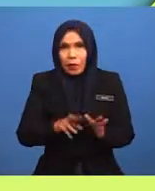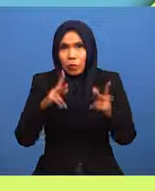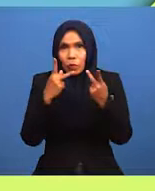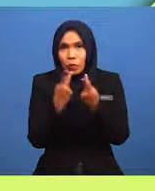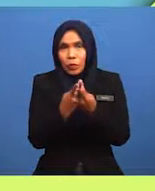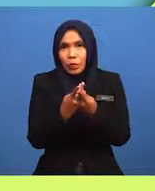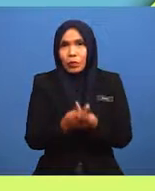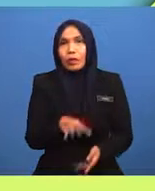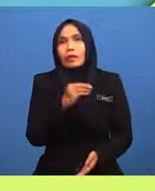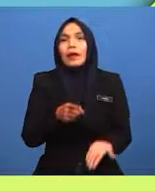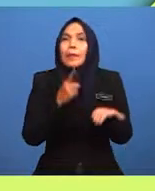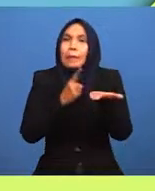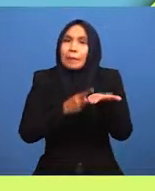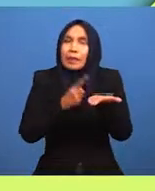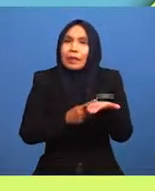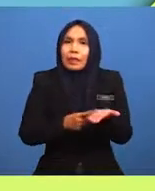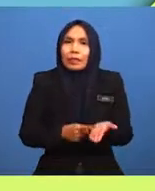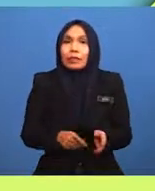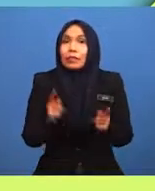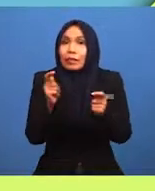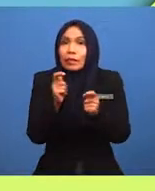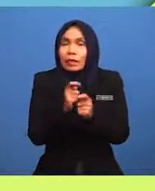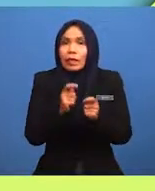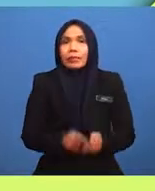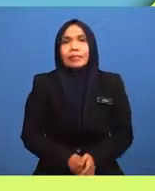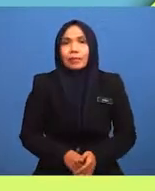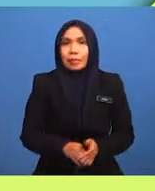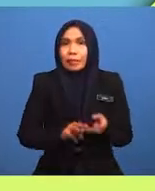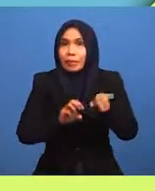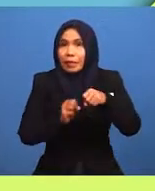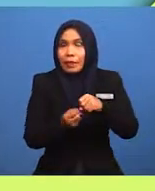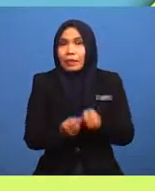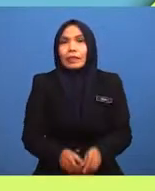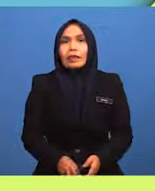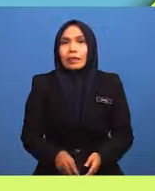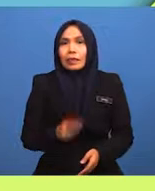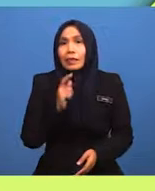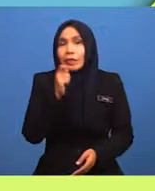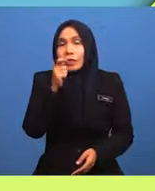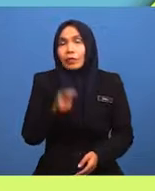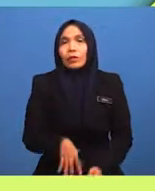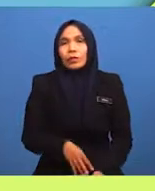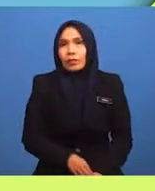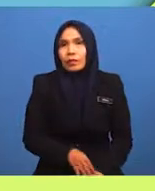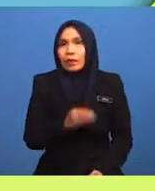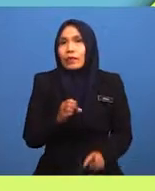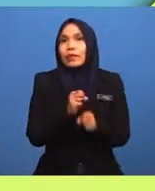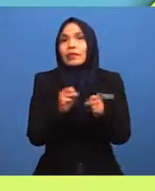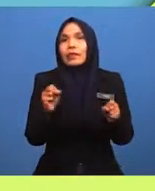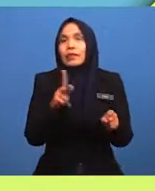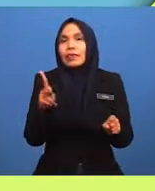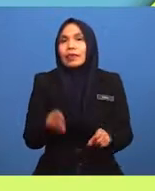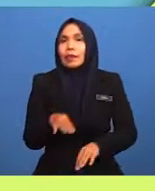dan membincangkan masalah tersebut dan menyelesaikan pada masa itu